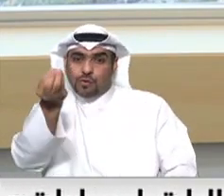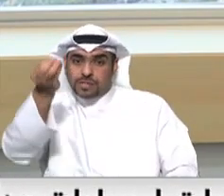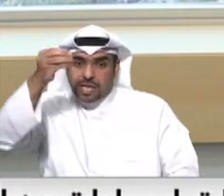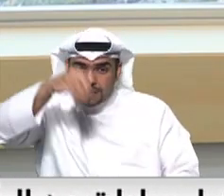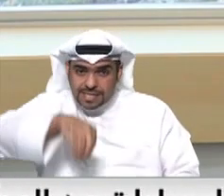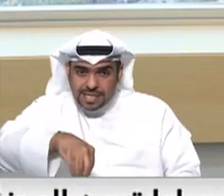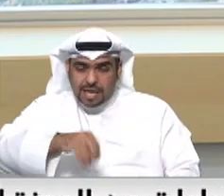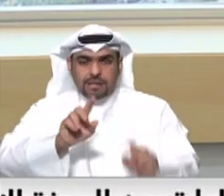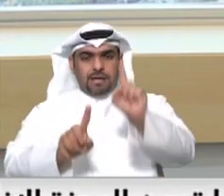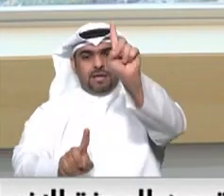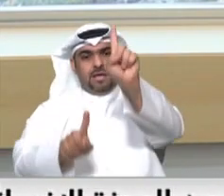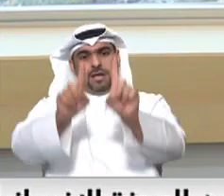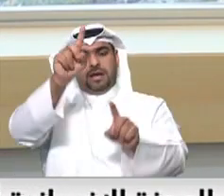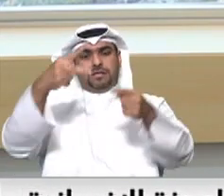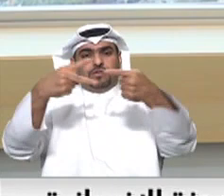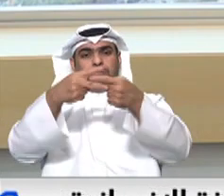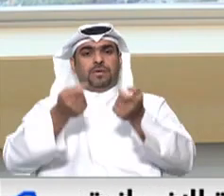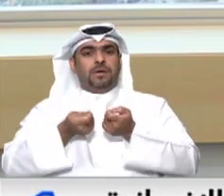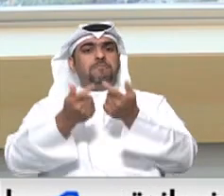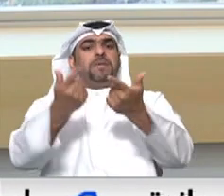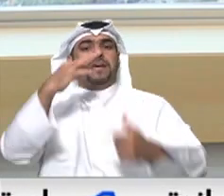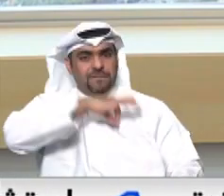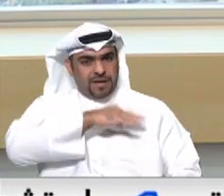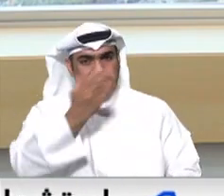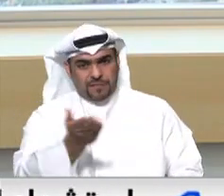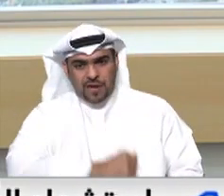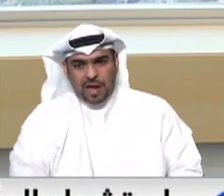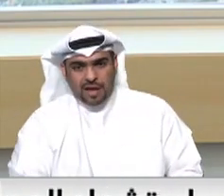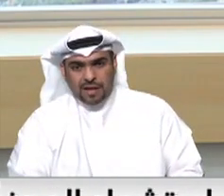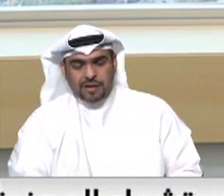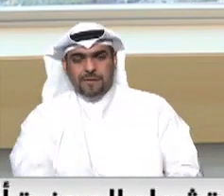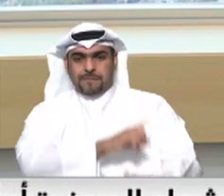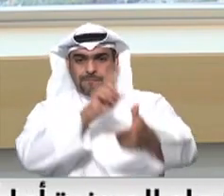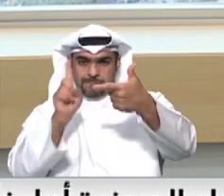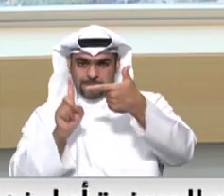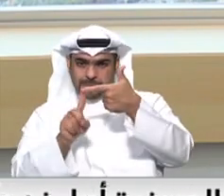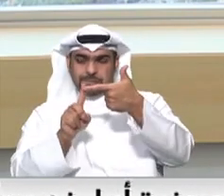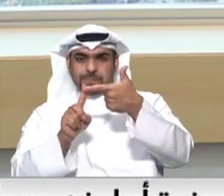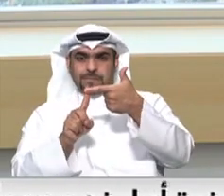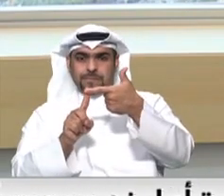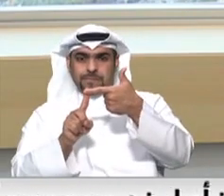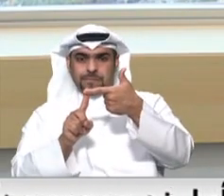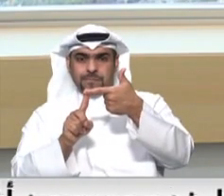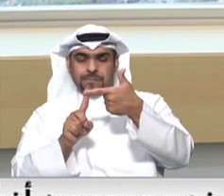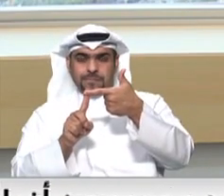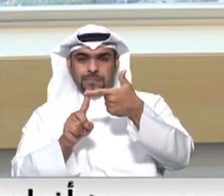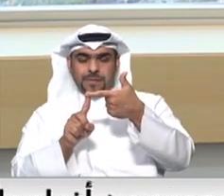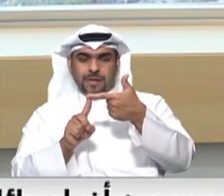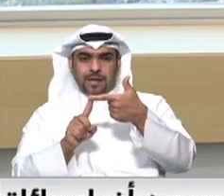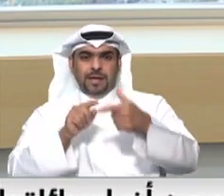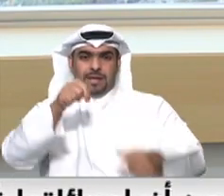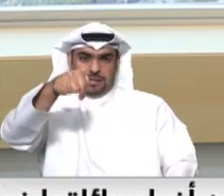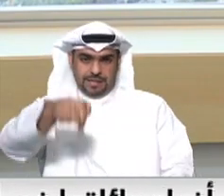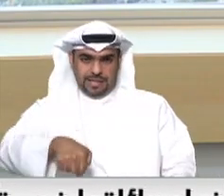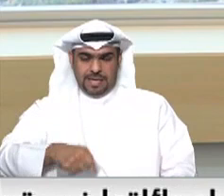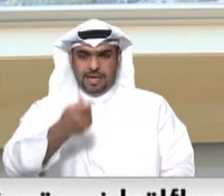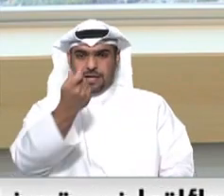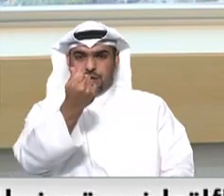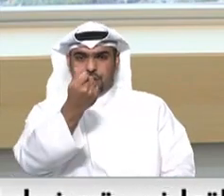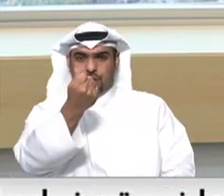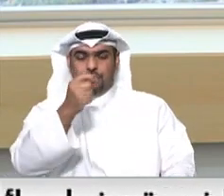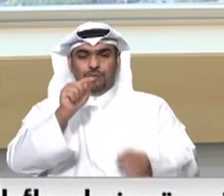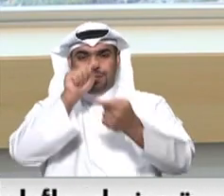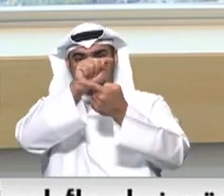مستويات جيدة. أيضا هناك حديث عن البدء بتخفيض أسعار الفائدة